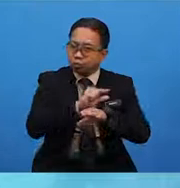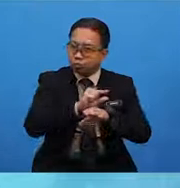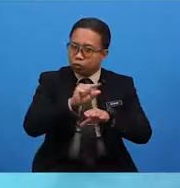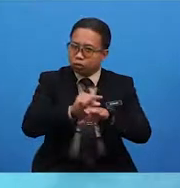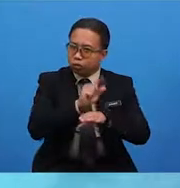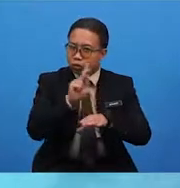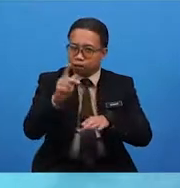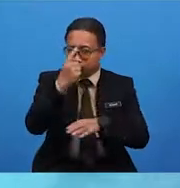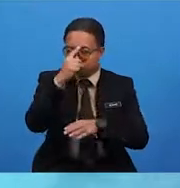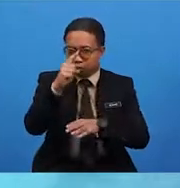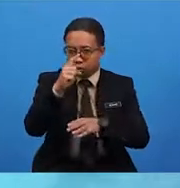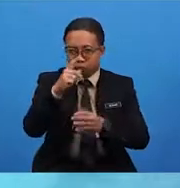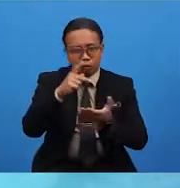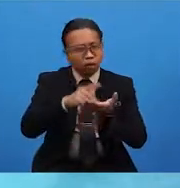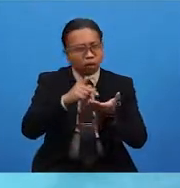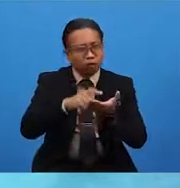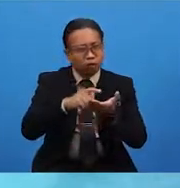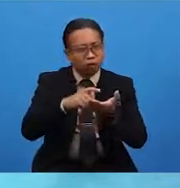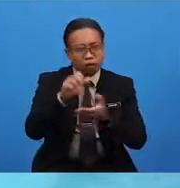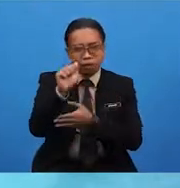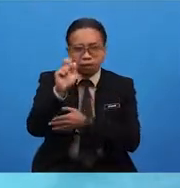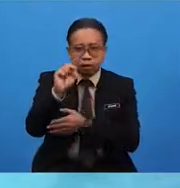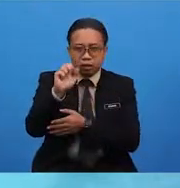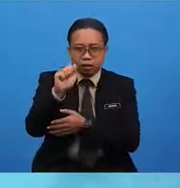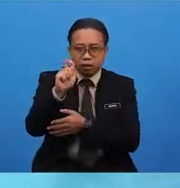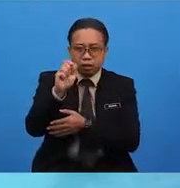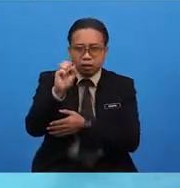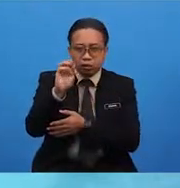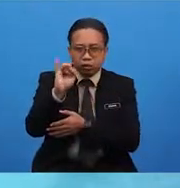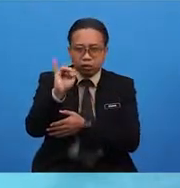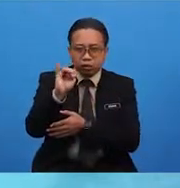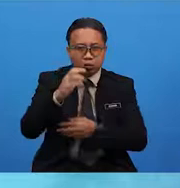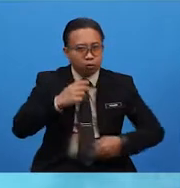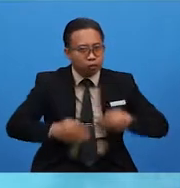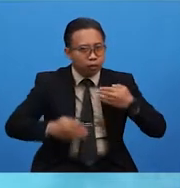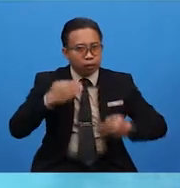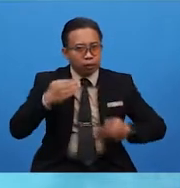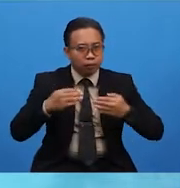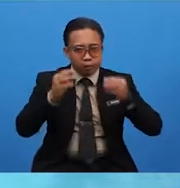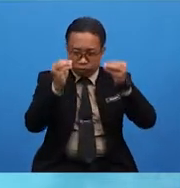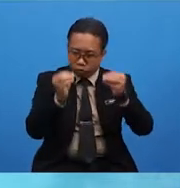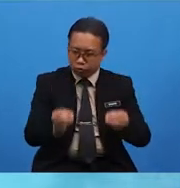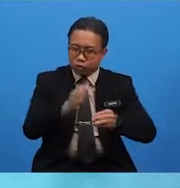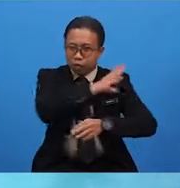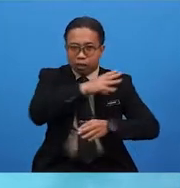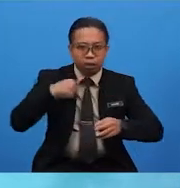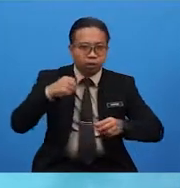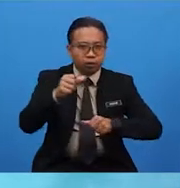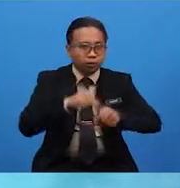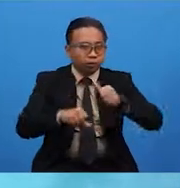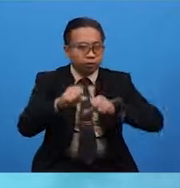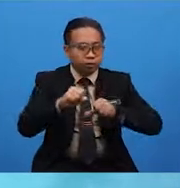kajian anatomi tubuh manusia dan sains pengobatan dengan meluas membantu